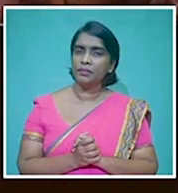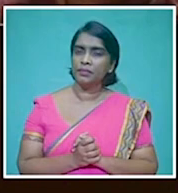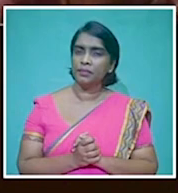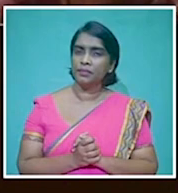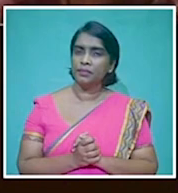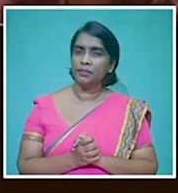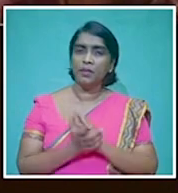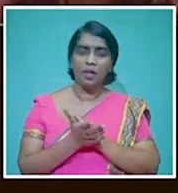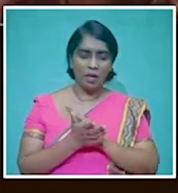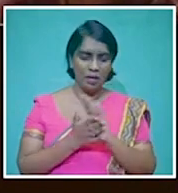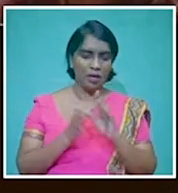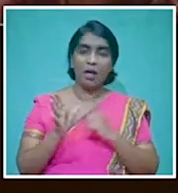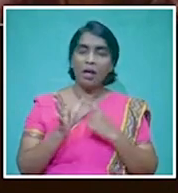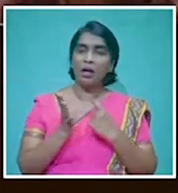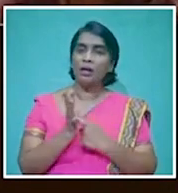හරිනි